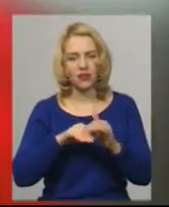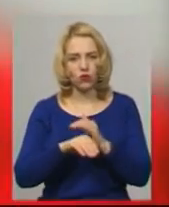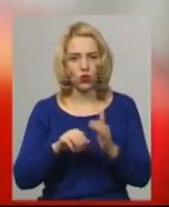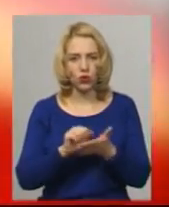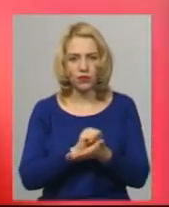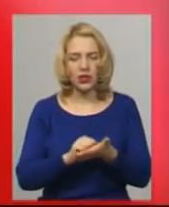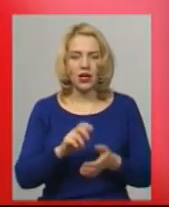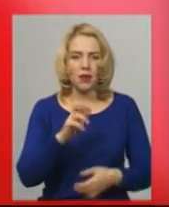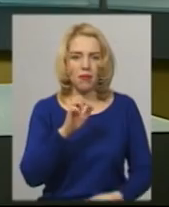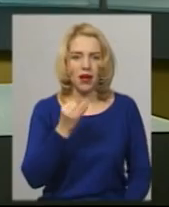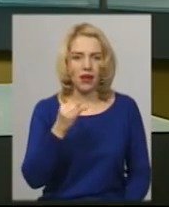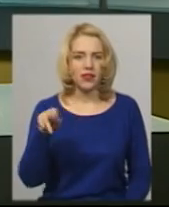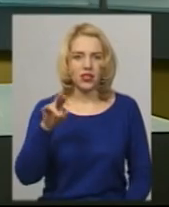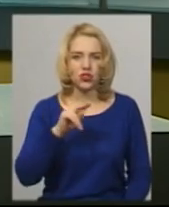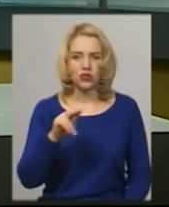Володимир Байдич.